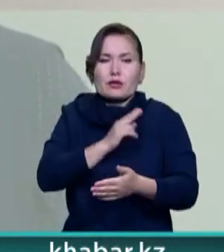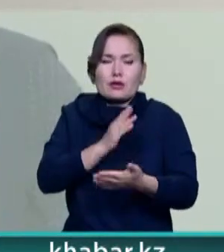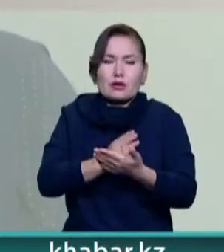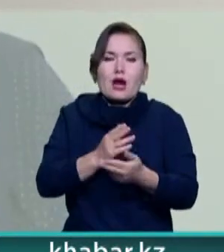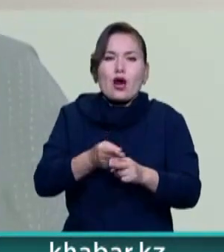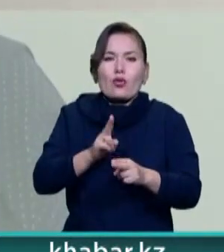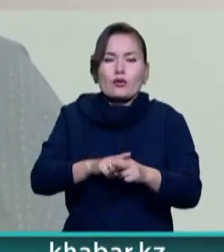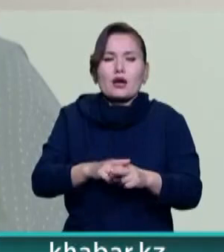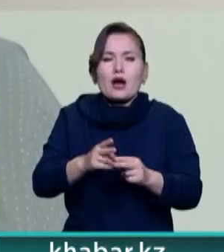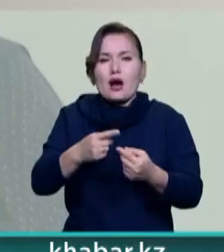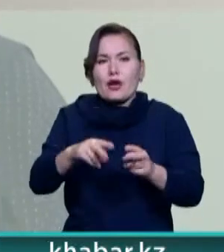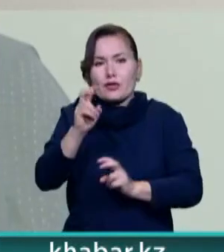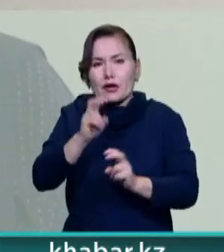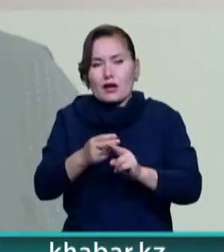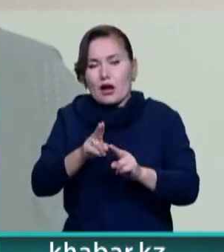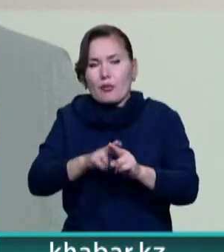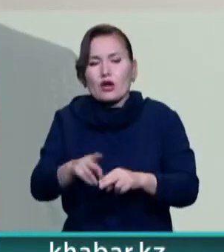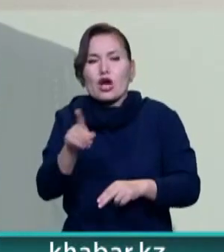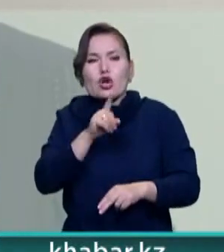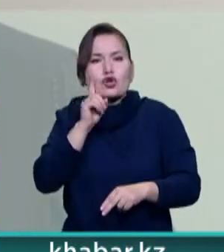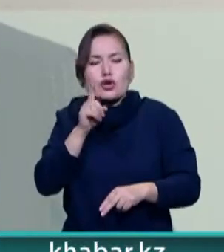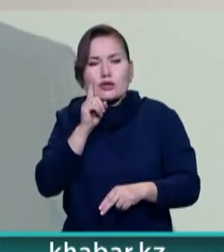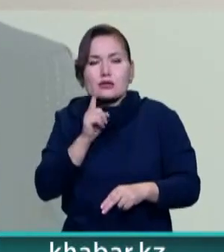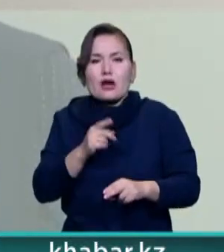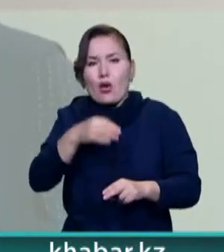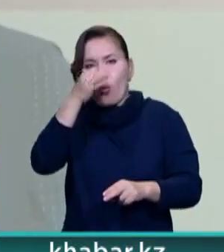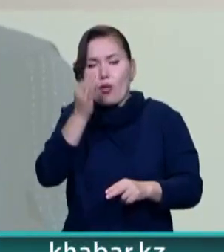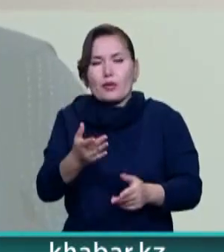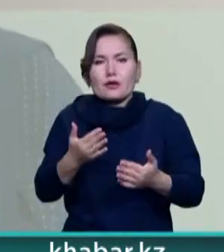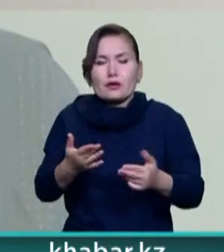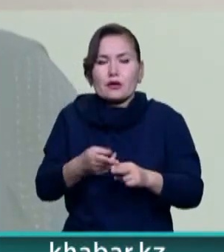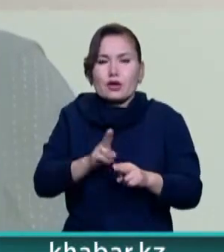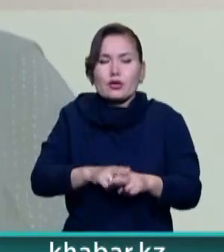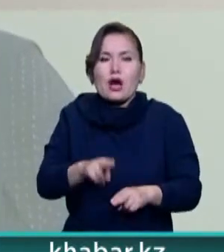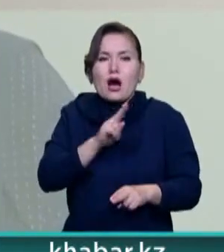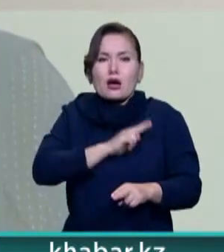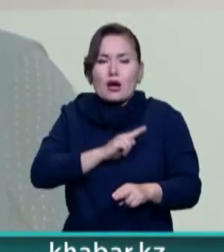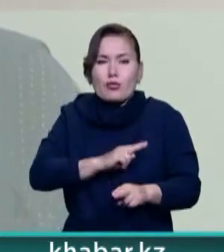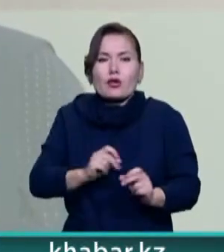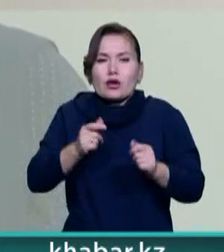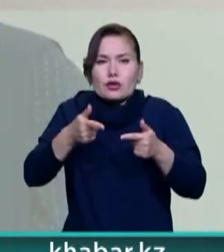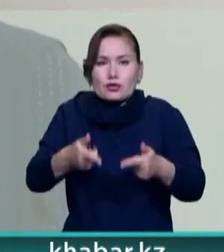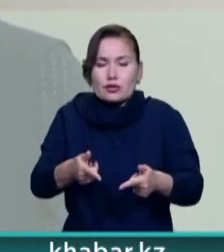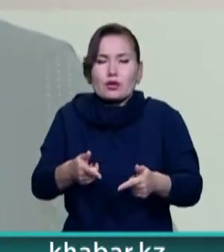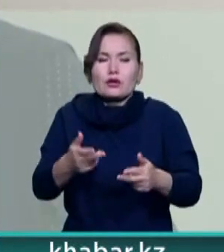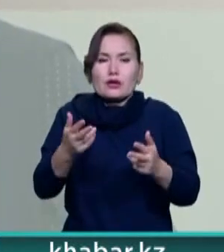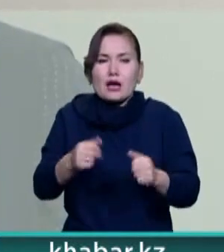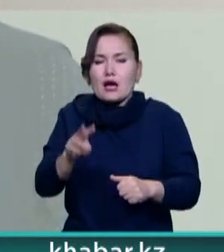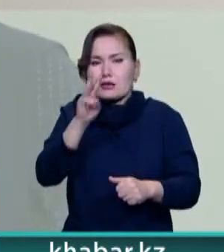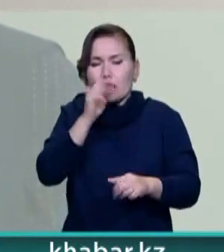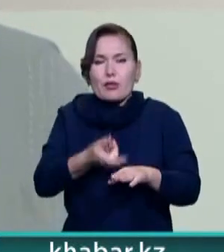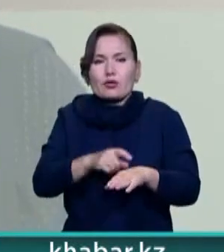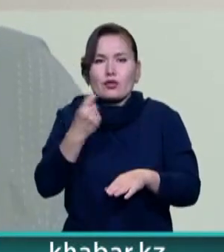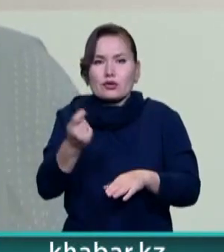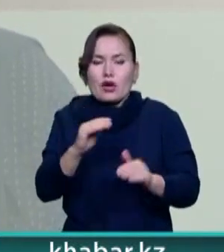Мысалы, кәсіпорындардың көбі еңбек өтілін талап етеді, ал жұмысқа тұрған күннің өзінде баспанасымен басқа да әлеуметтік жағдайлары